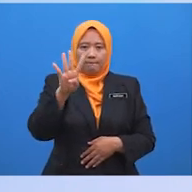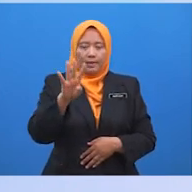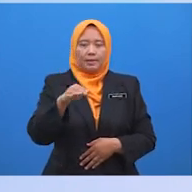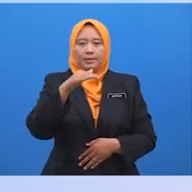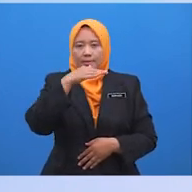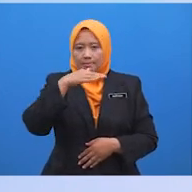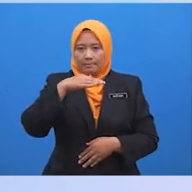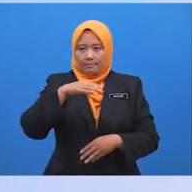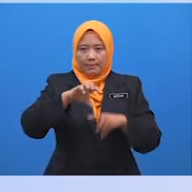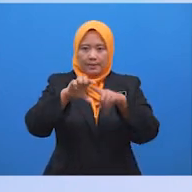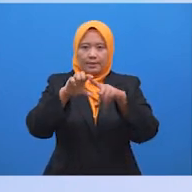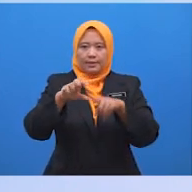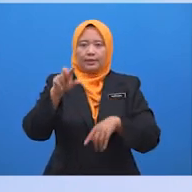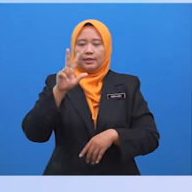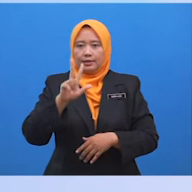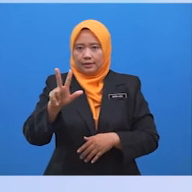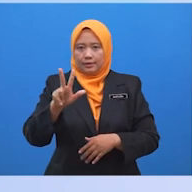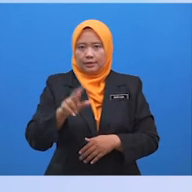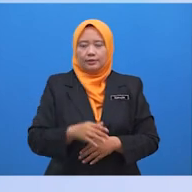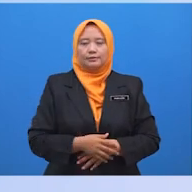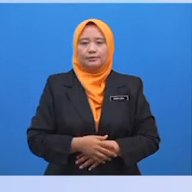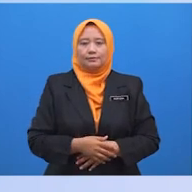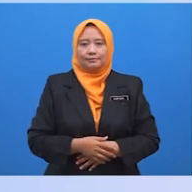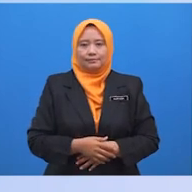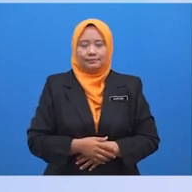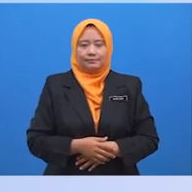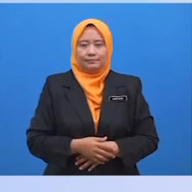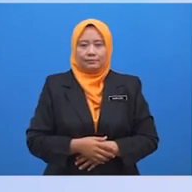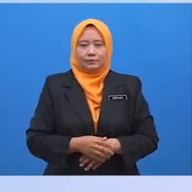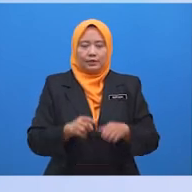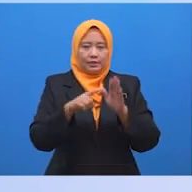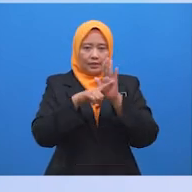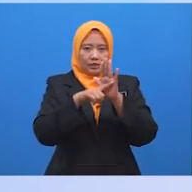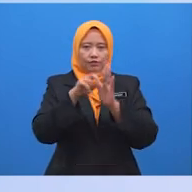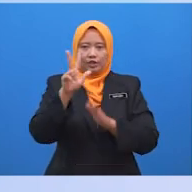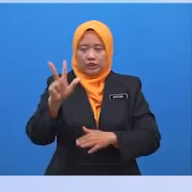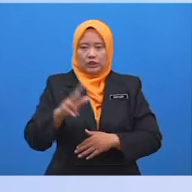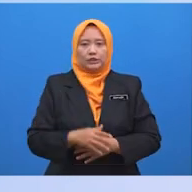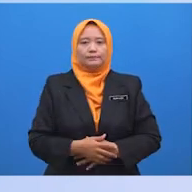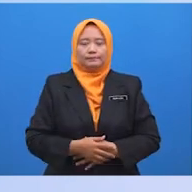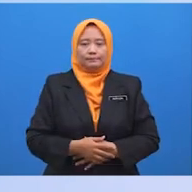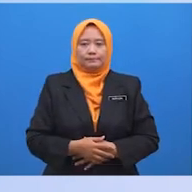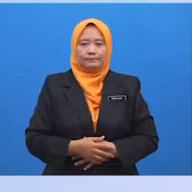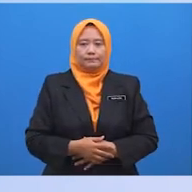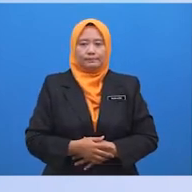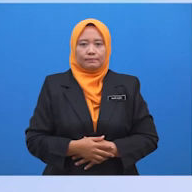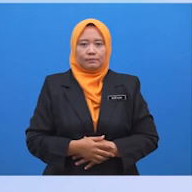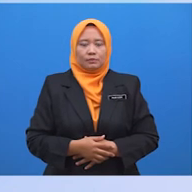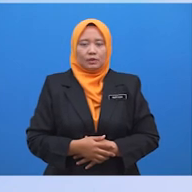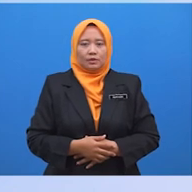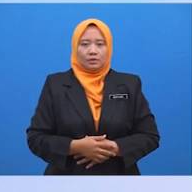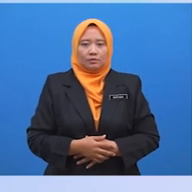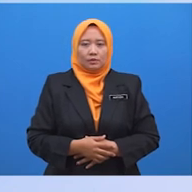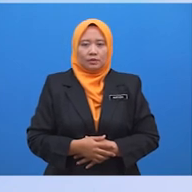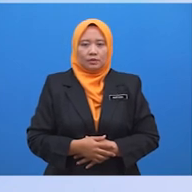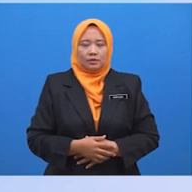dengan nilai 4 dan pintasan X digantikan dengan negatif 3. Negatif